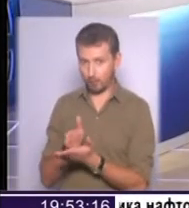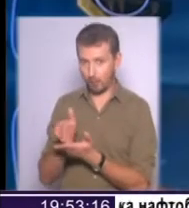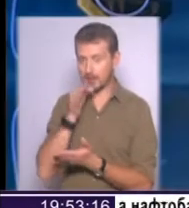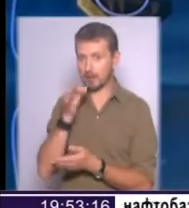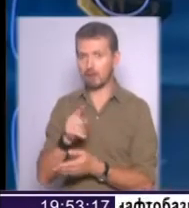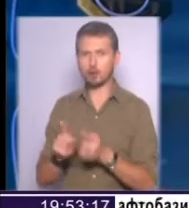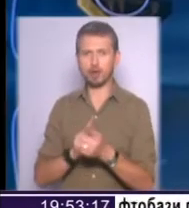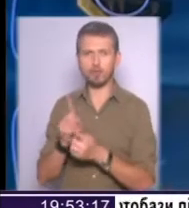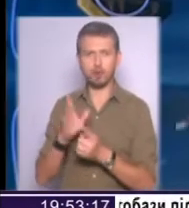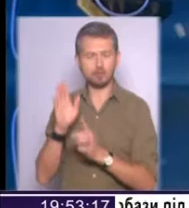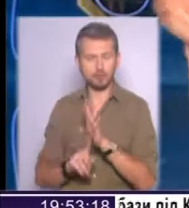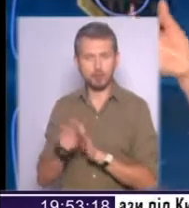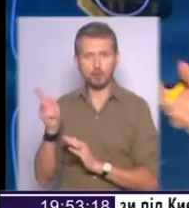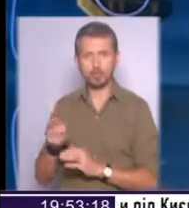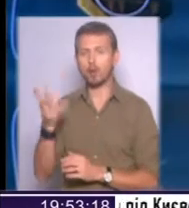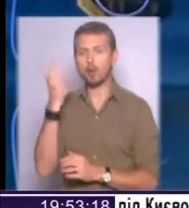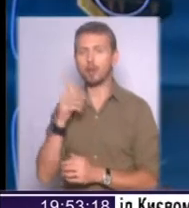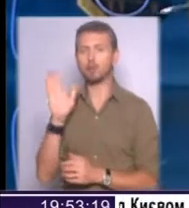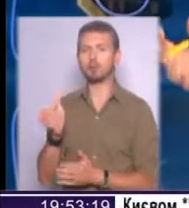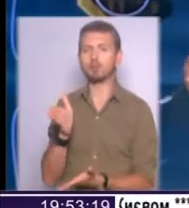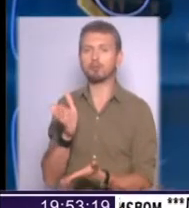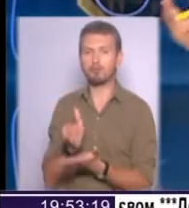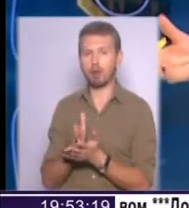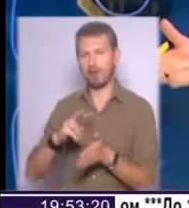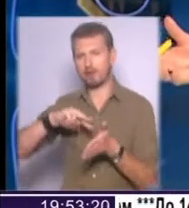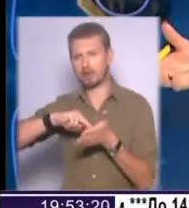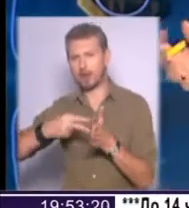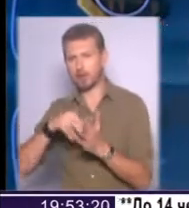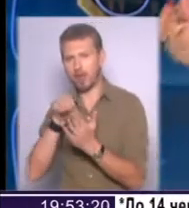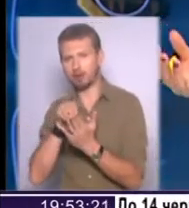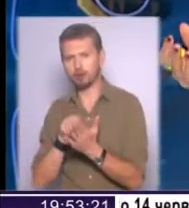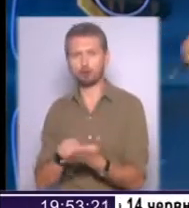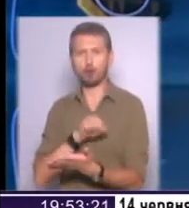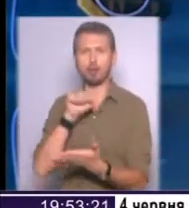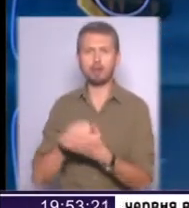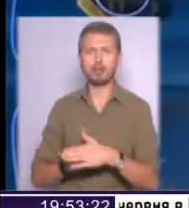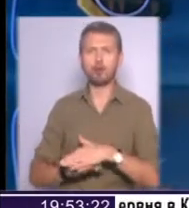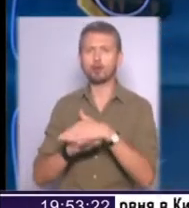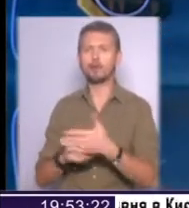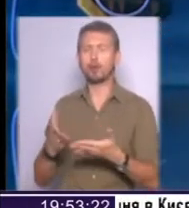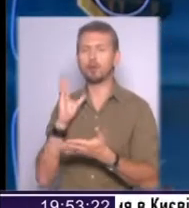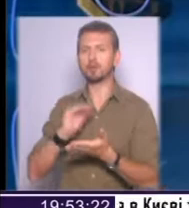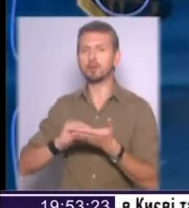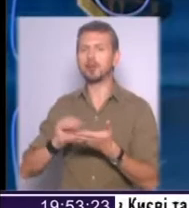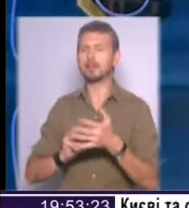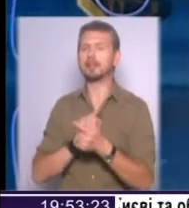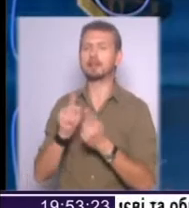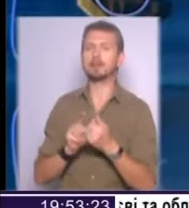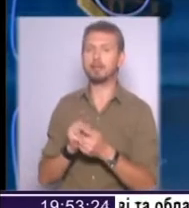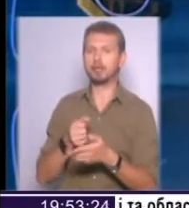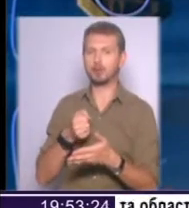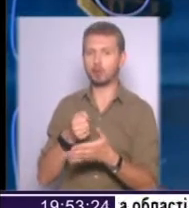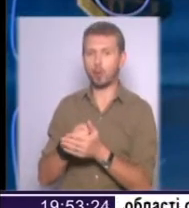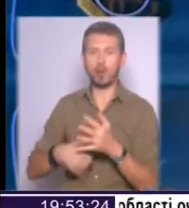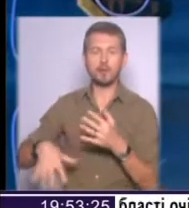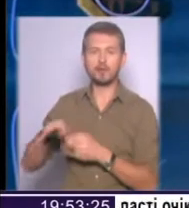реформа розпочнеться тоді, коли матимемо стратегію, коли матимемо документ, на основі якого писатимуться уже зміни до